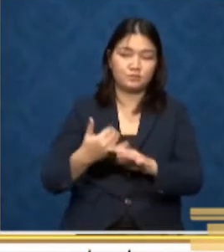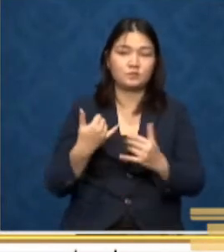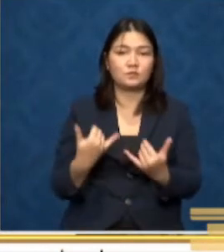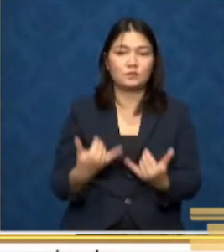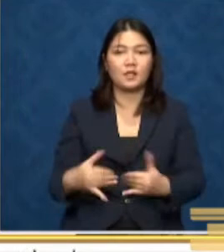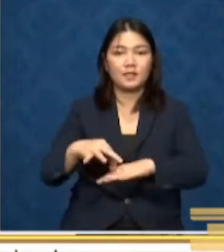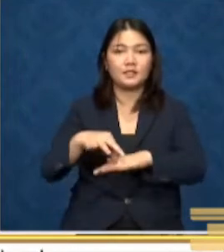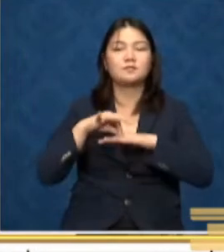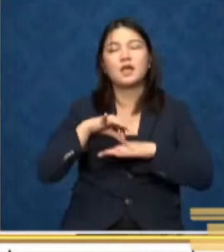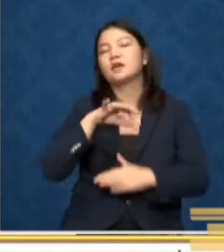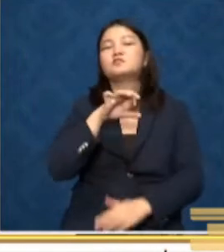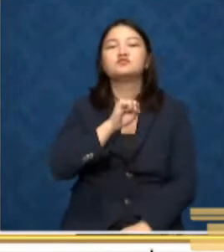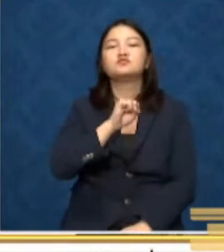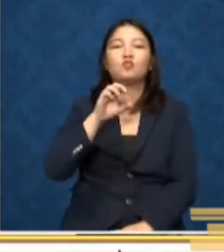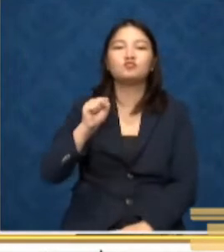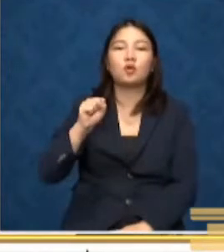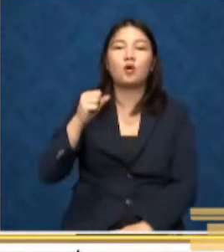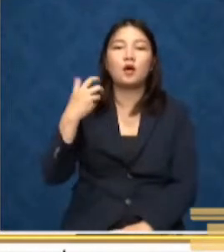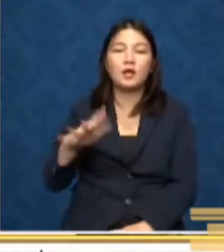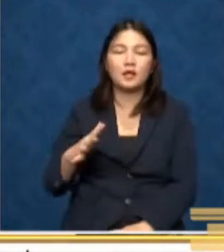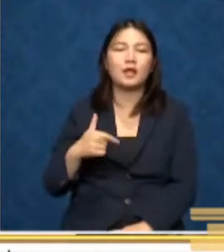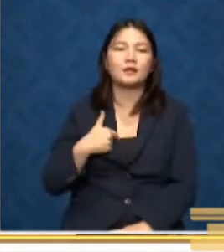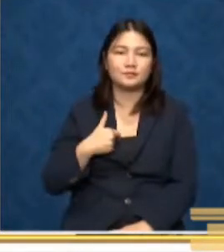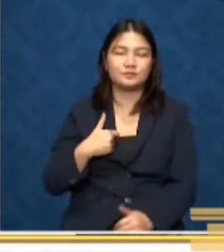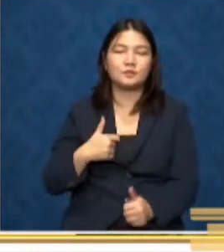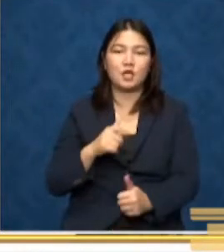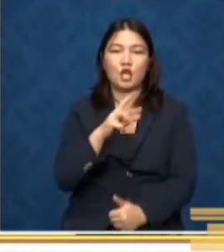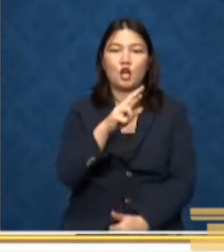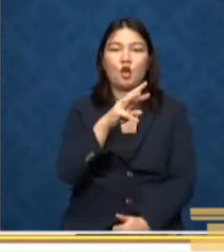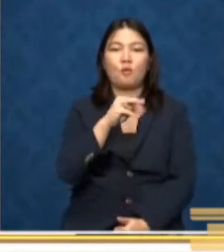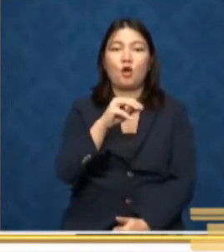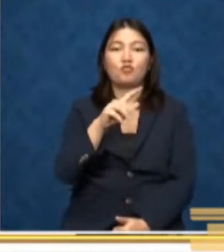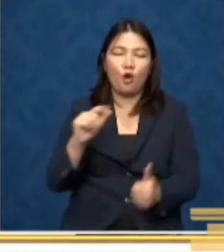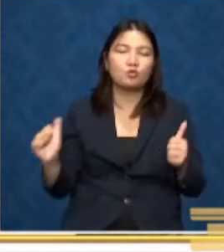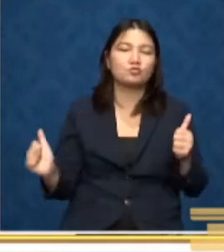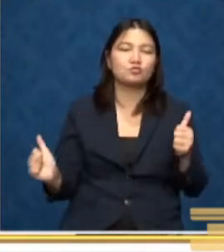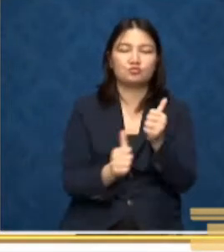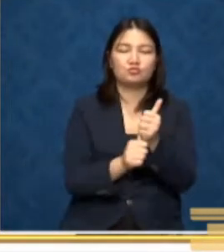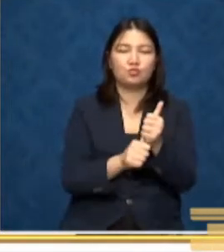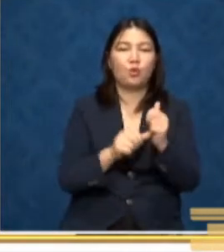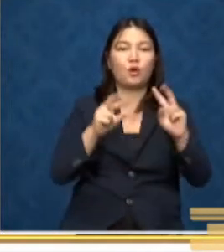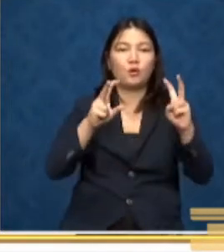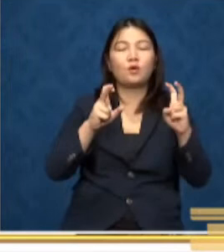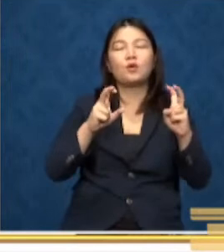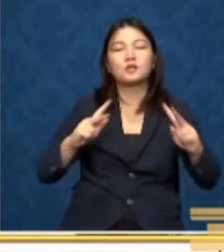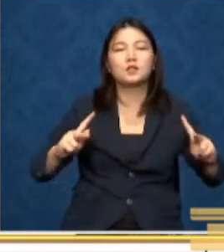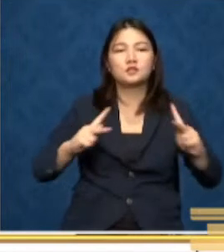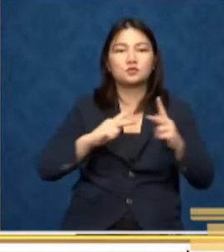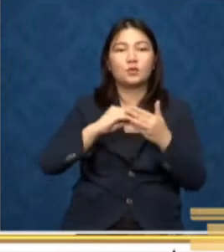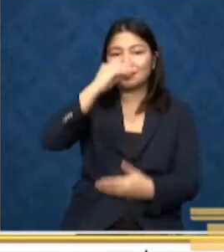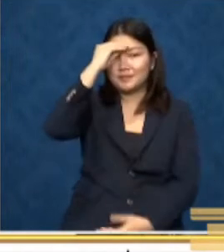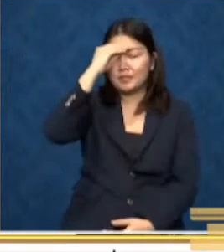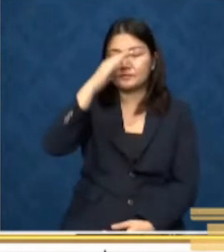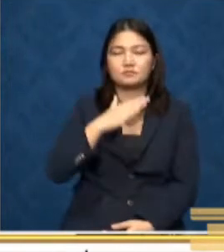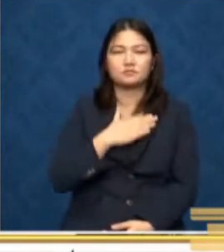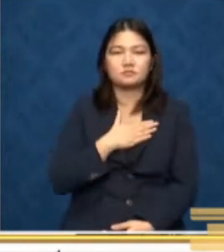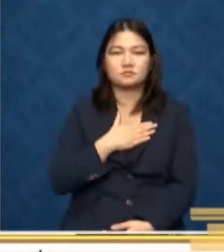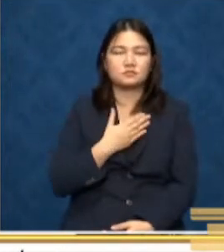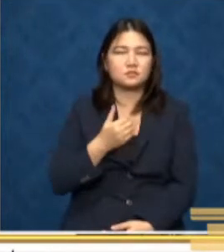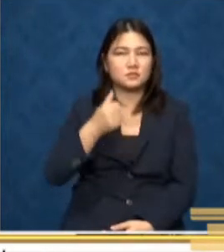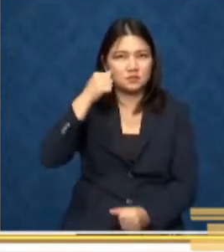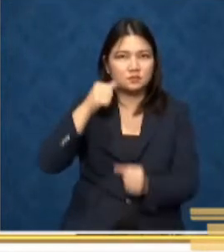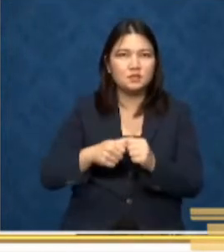ฎรได้มีโอกาสเป็นรัฐมนตรีช่วยว่าการศึกษาก็เกิดความรุนแรงมกราค